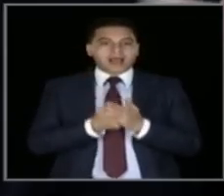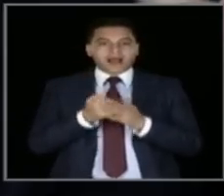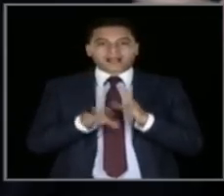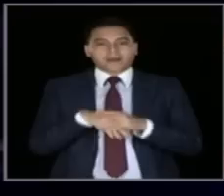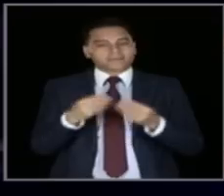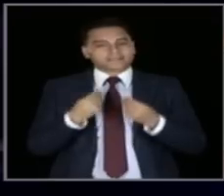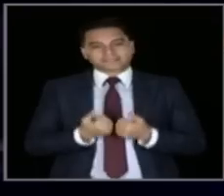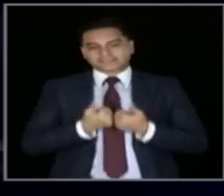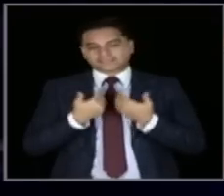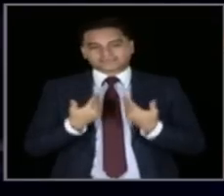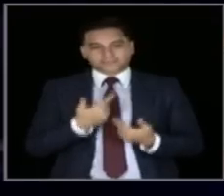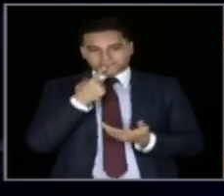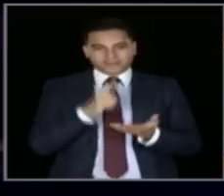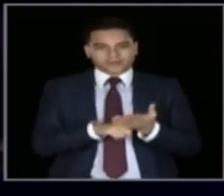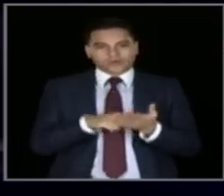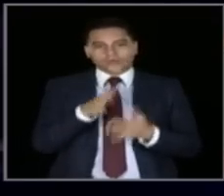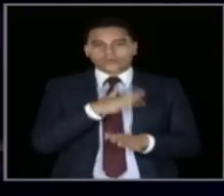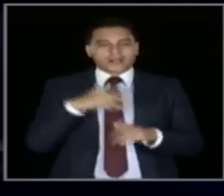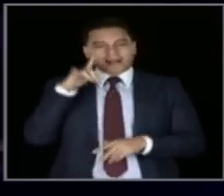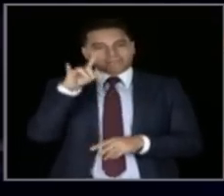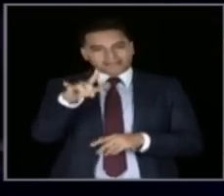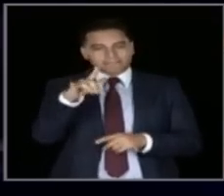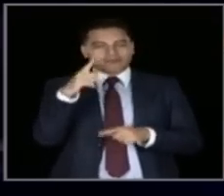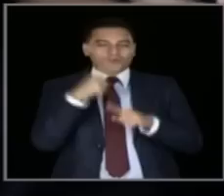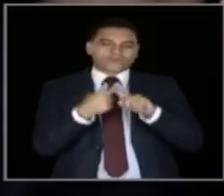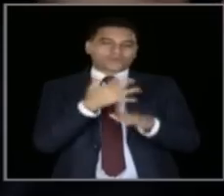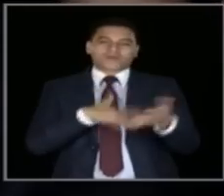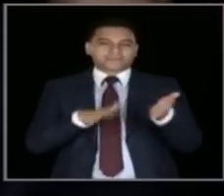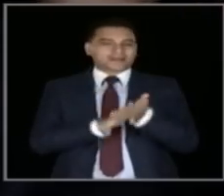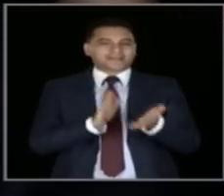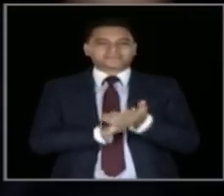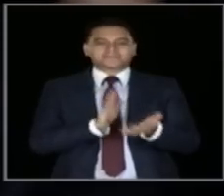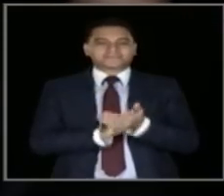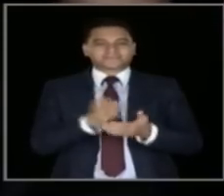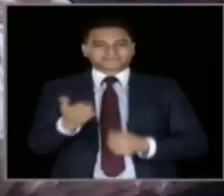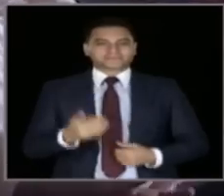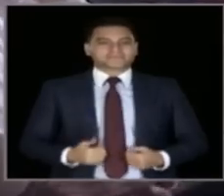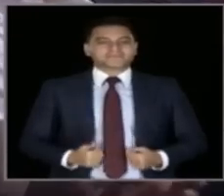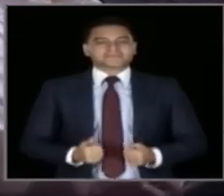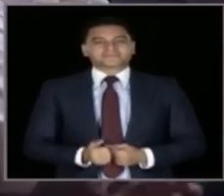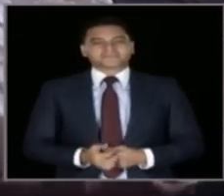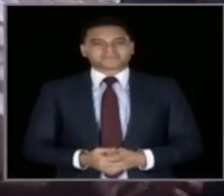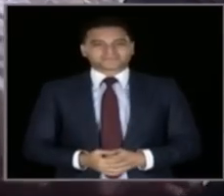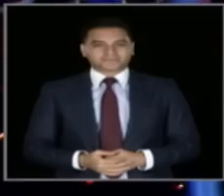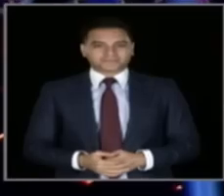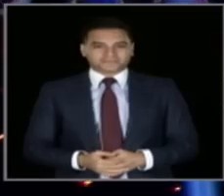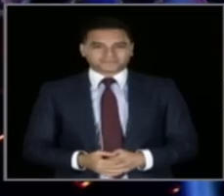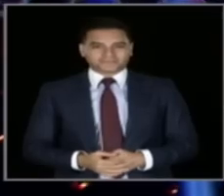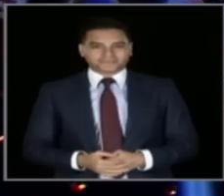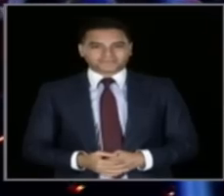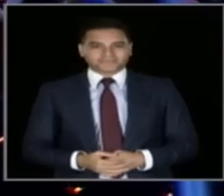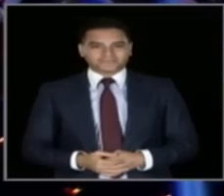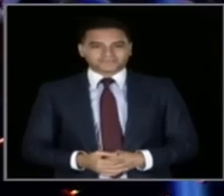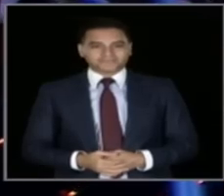بجد. رحمة خالد، كلنا بنحبك ونحيا كلنا. وردة العباقرة.